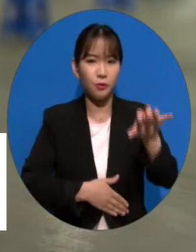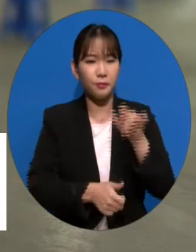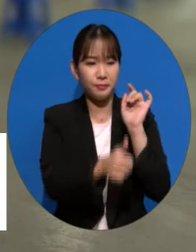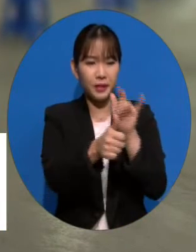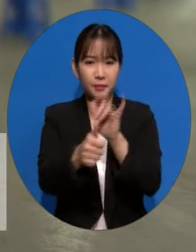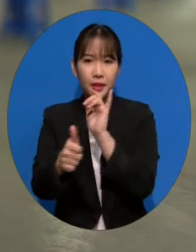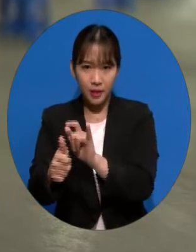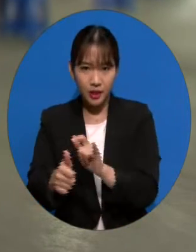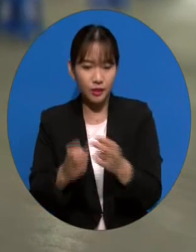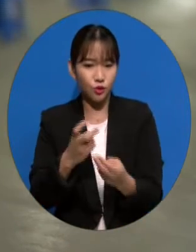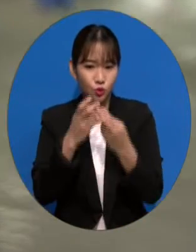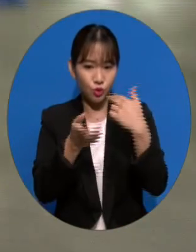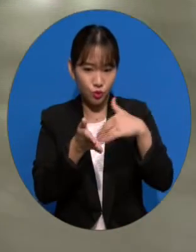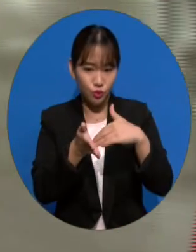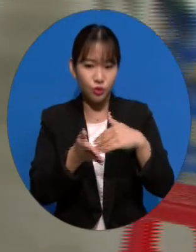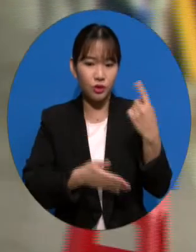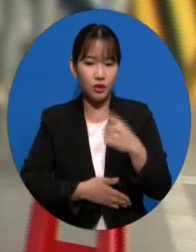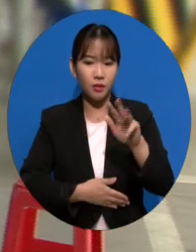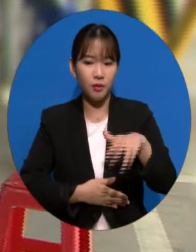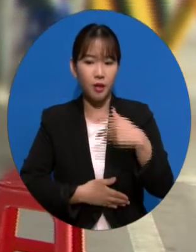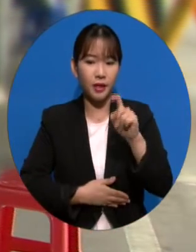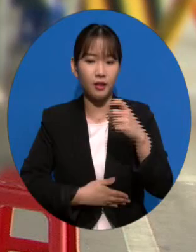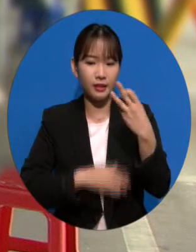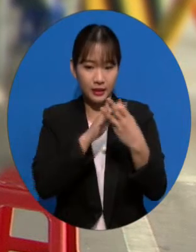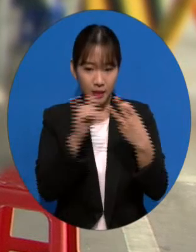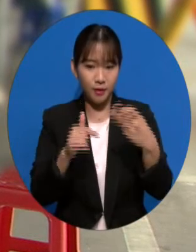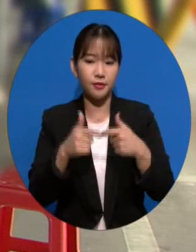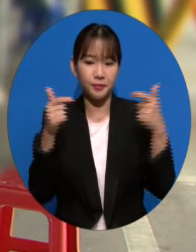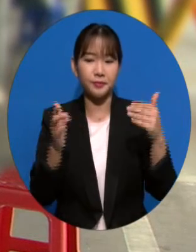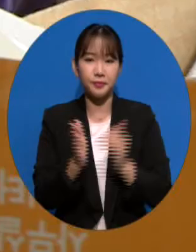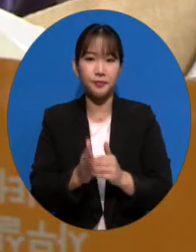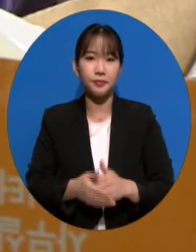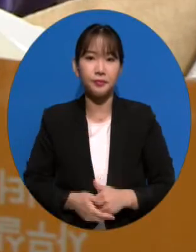확정되면서 누적 확진 자가 1800 13명으로 늘었습니다